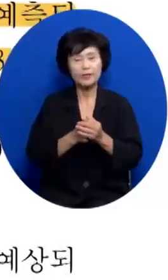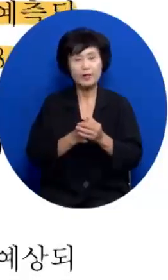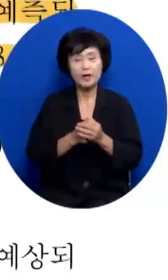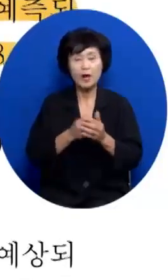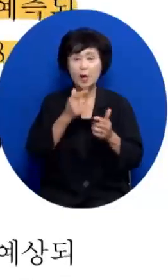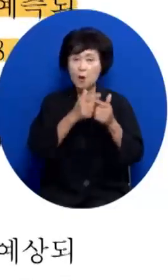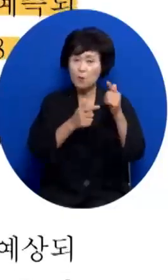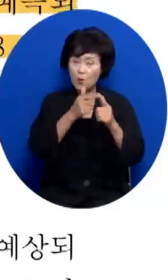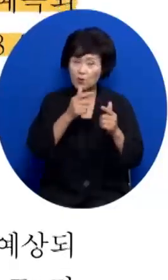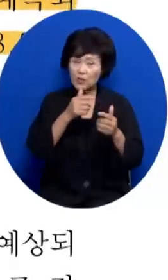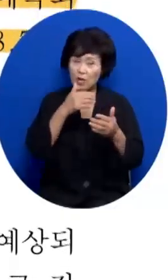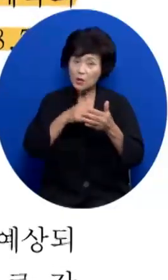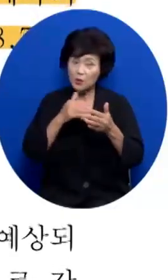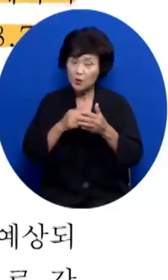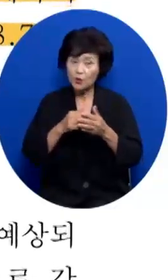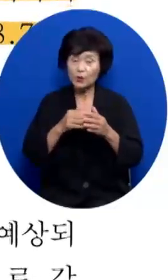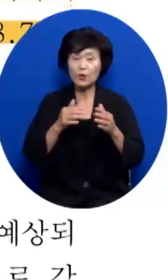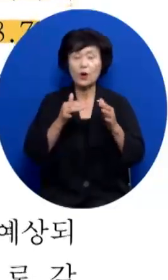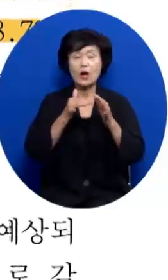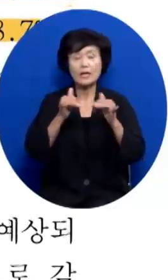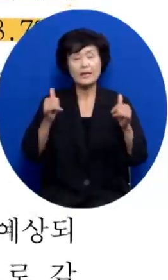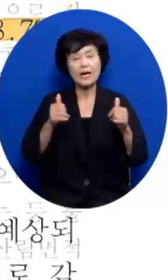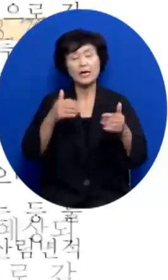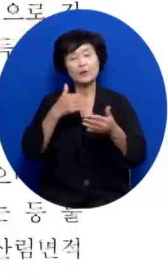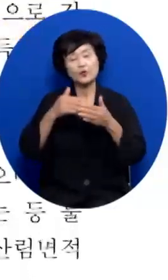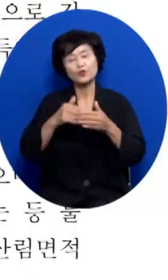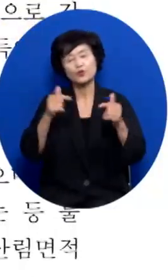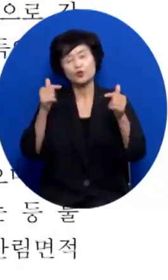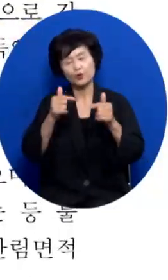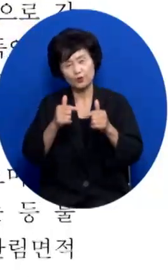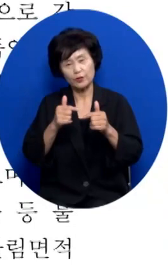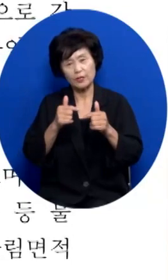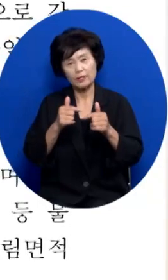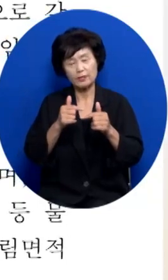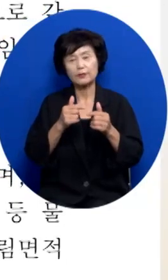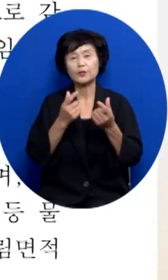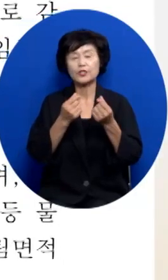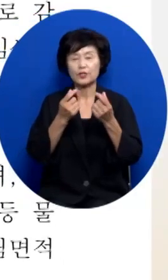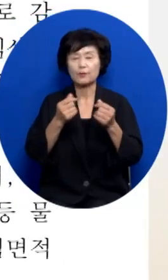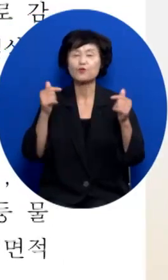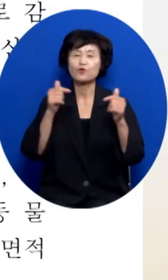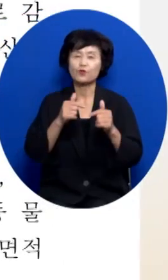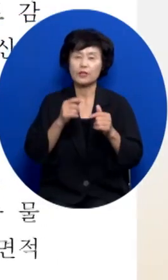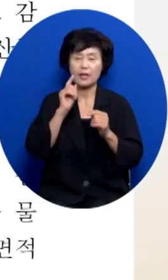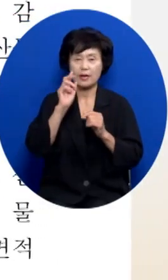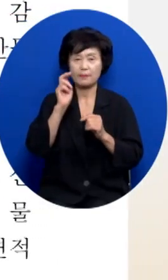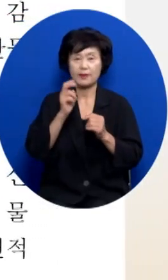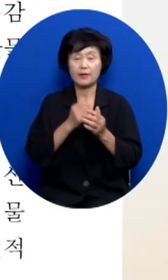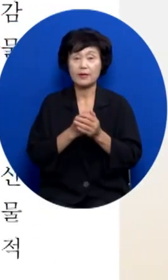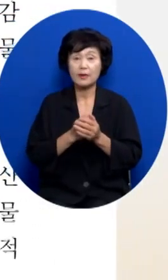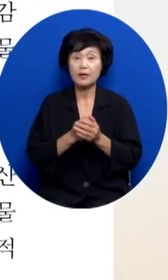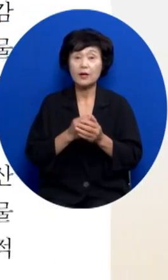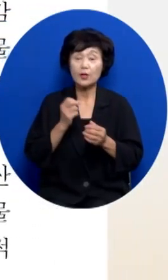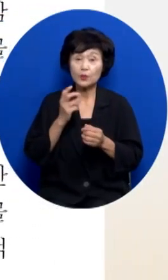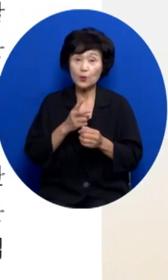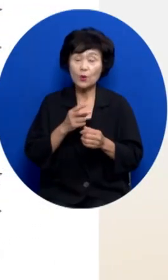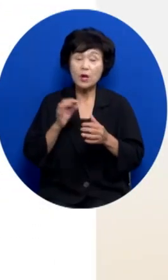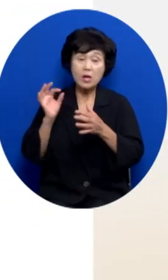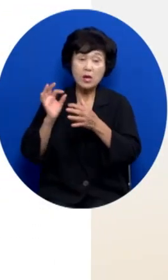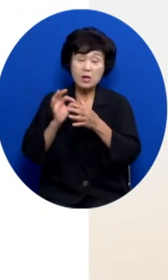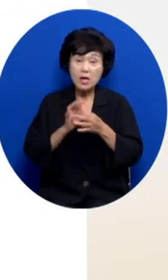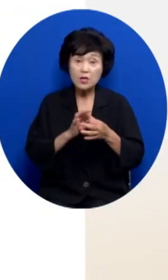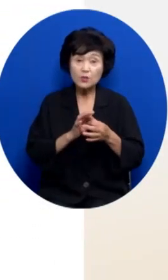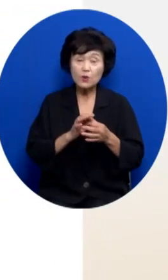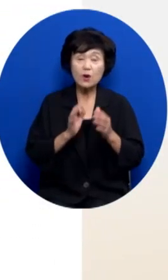목재 수요량은 국내 인구 감소와 저성장 등으로 인해 줄 것으로 예상됐습니다. 또 산림복지서비스 수요의 경우 계속 증가할